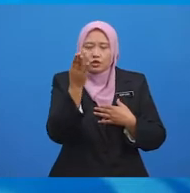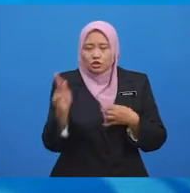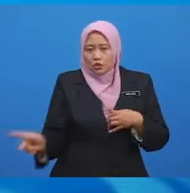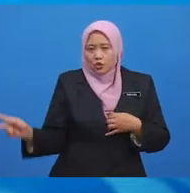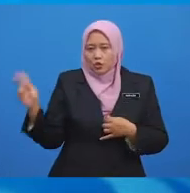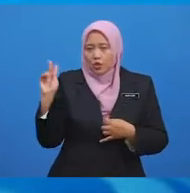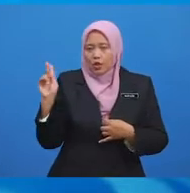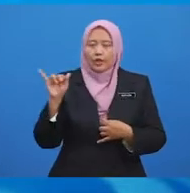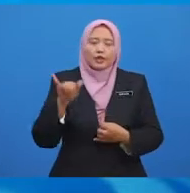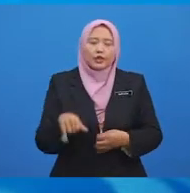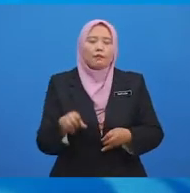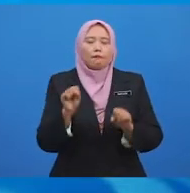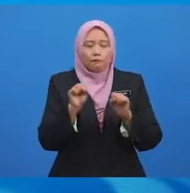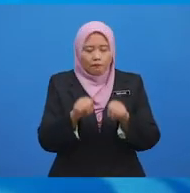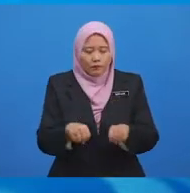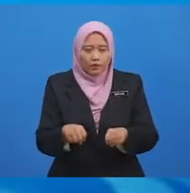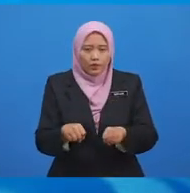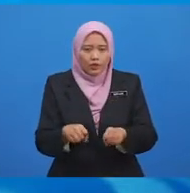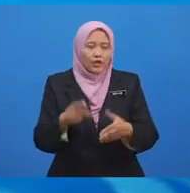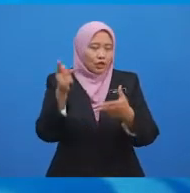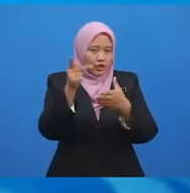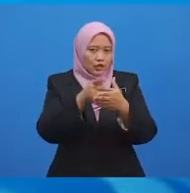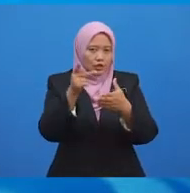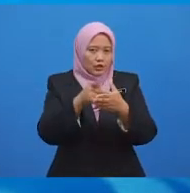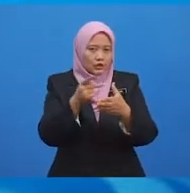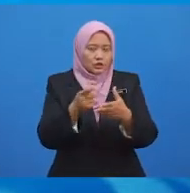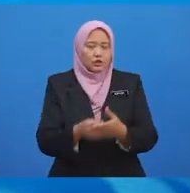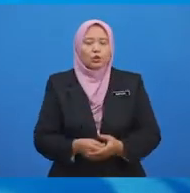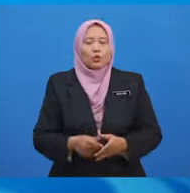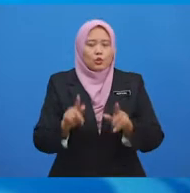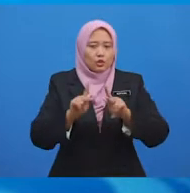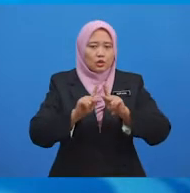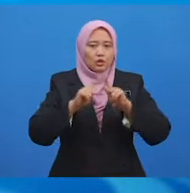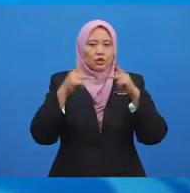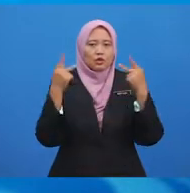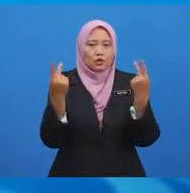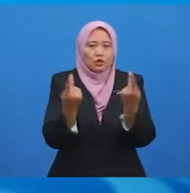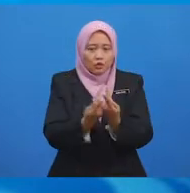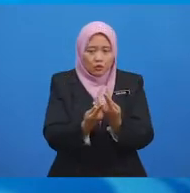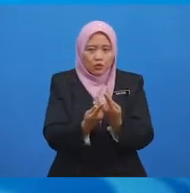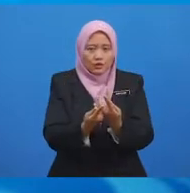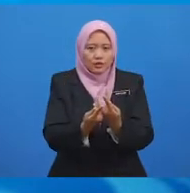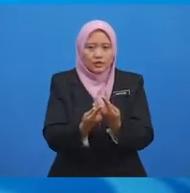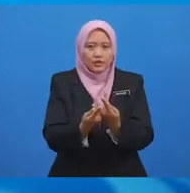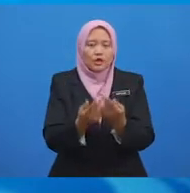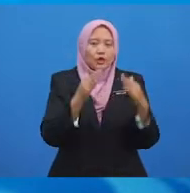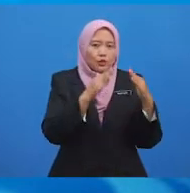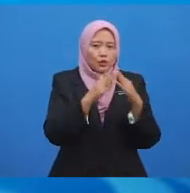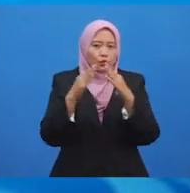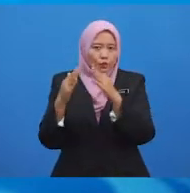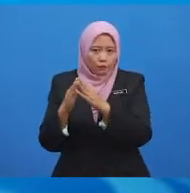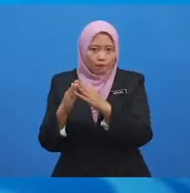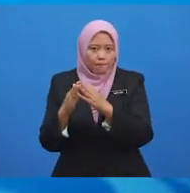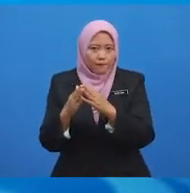yang boleh mengganggu kawasan residensi yang berdekatan dengan